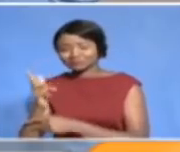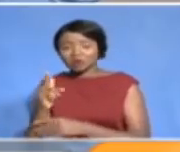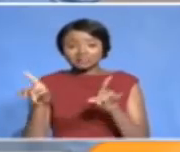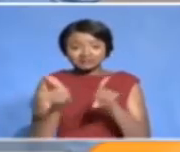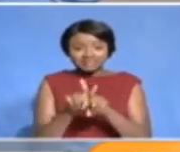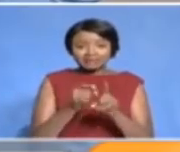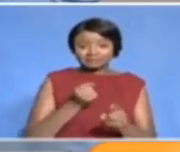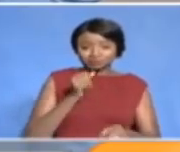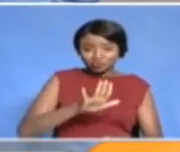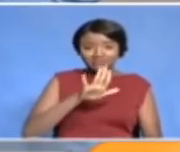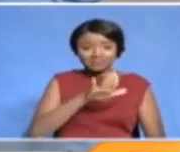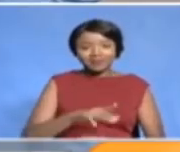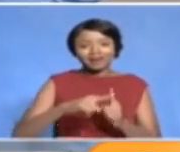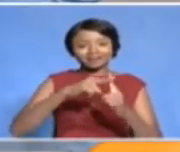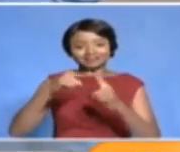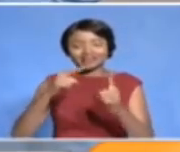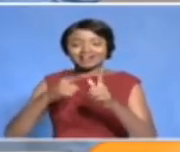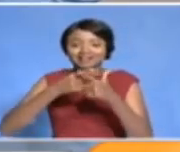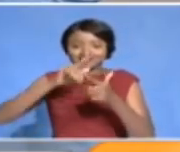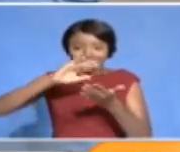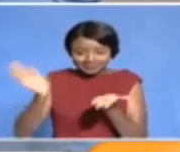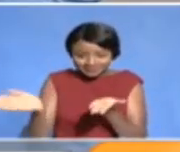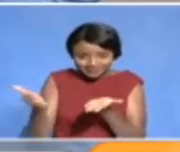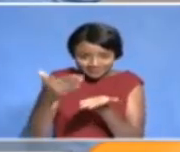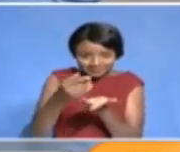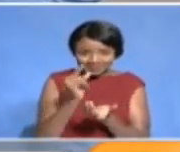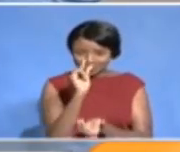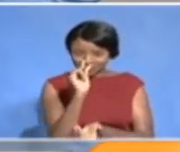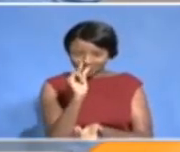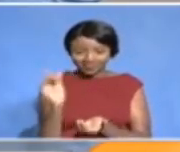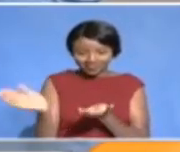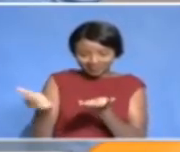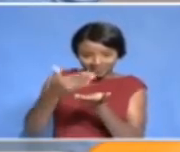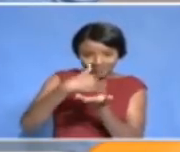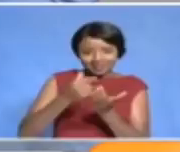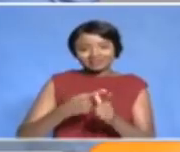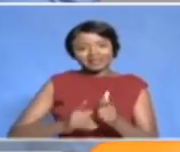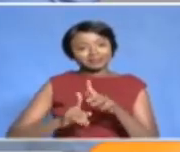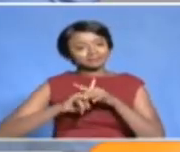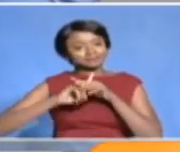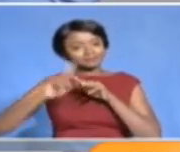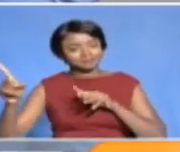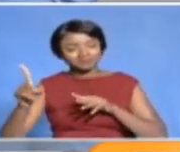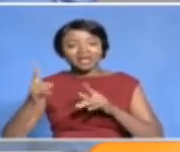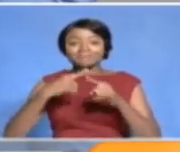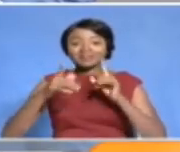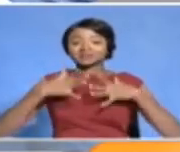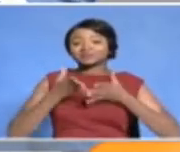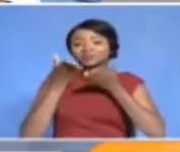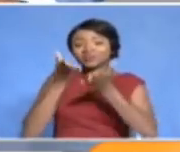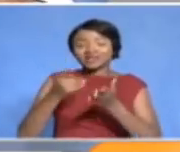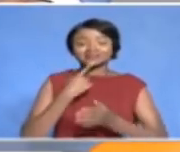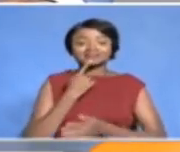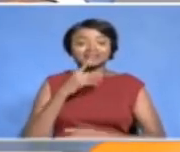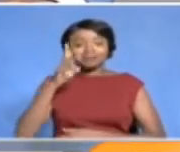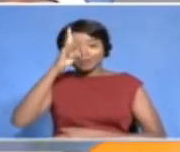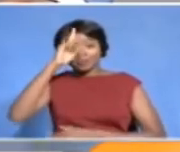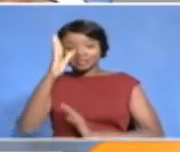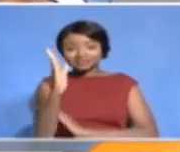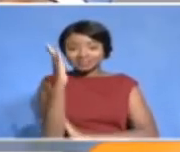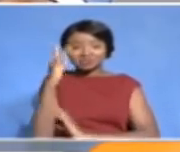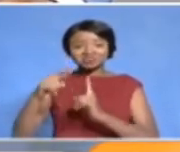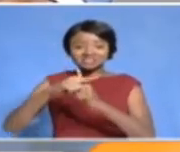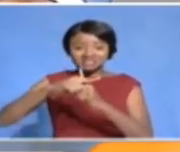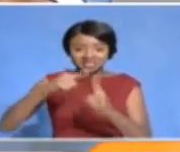mwanawe kabla ya kuokota maganda ya risasi na kutoweka. Na viongozi katika kaunti hiyo wanadai kuwa aliuawa na maafisa wa usalama licha ya polisi